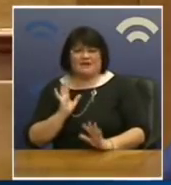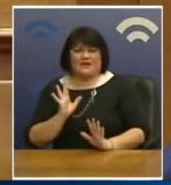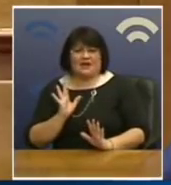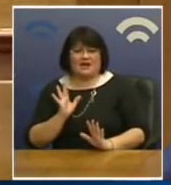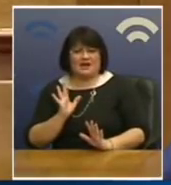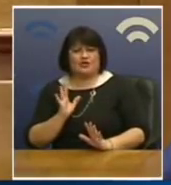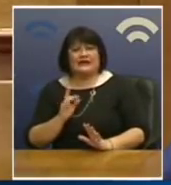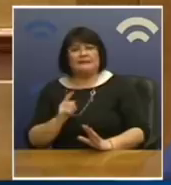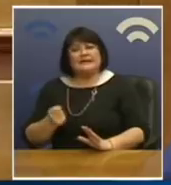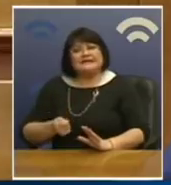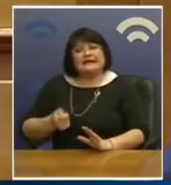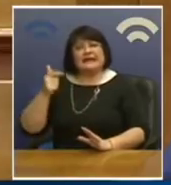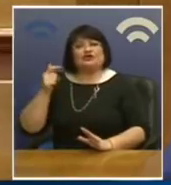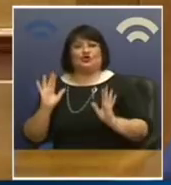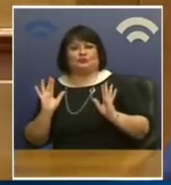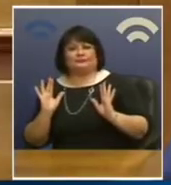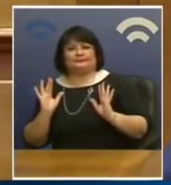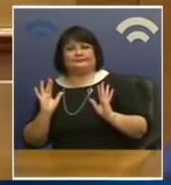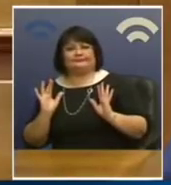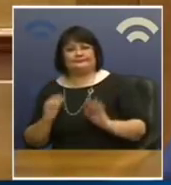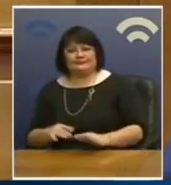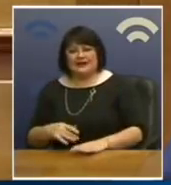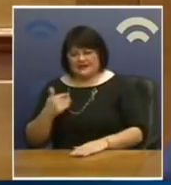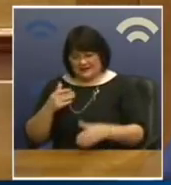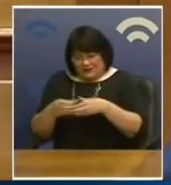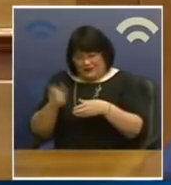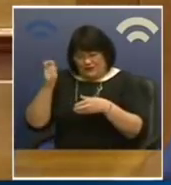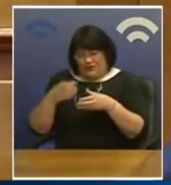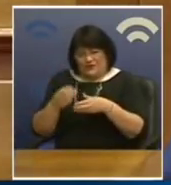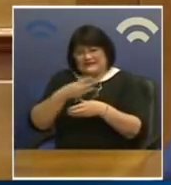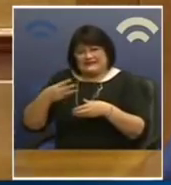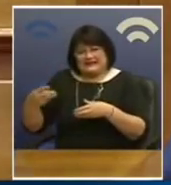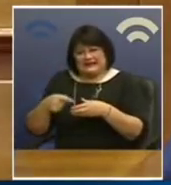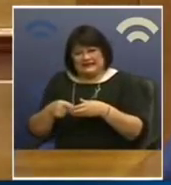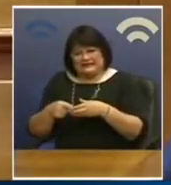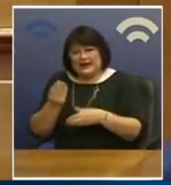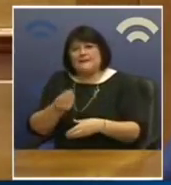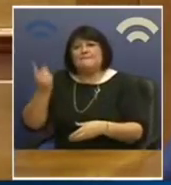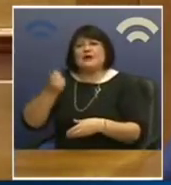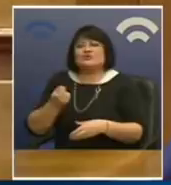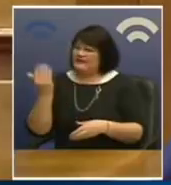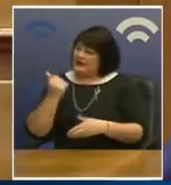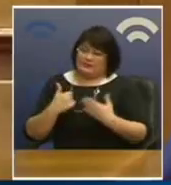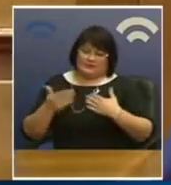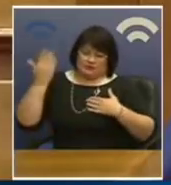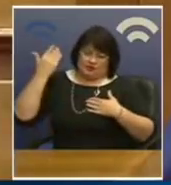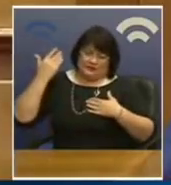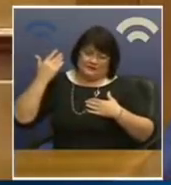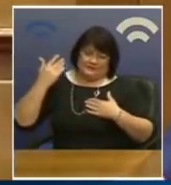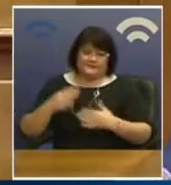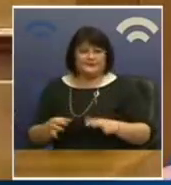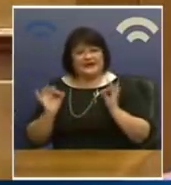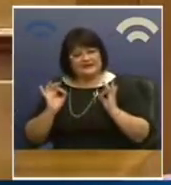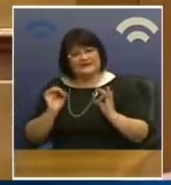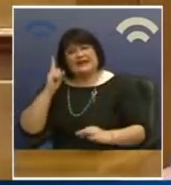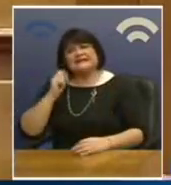παίρνουμε ένα ρίσκο. Η κοινοβουλευτική μας ομάδα δεν είχε καν την απόλυτη πλειοψηφία στη Βουλή. Και φυσικά γνωρίζαμε